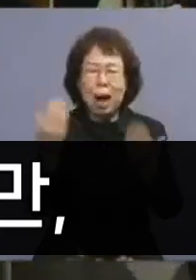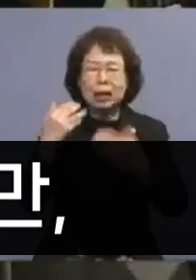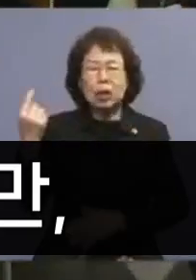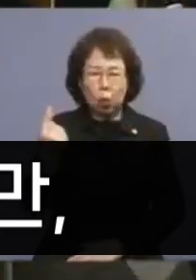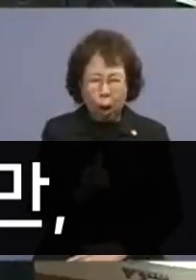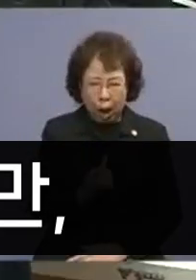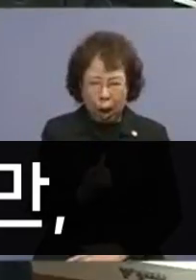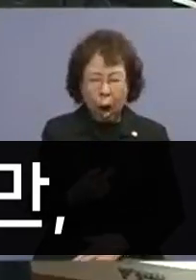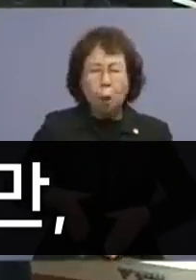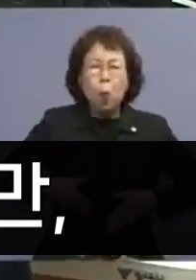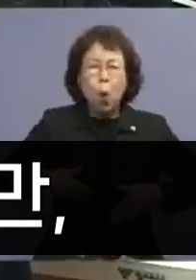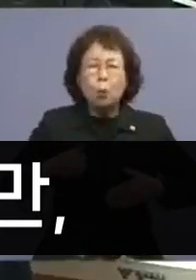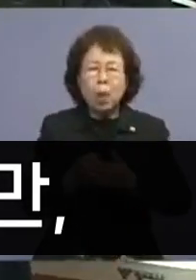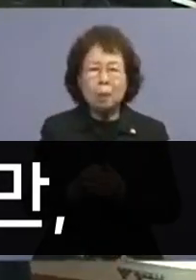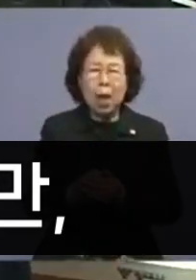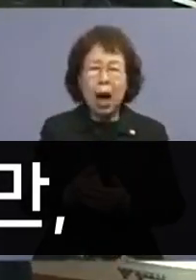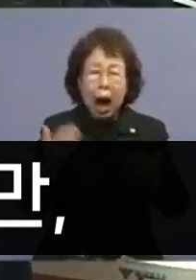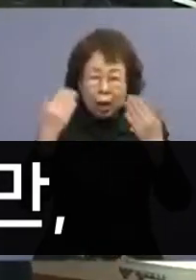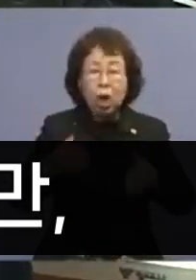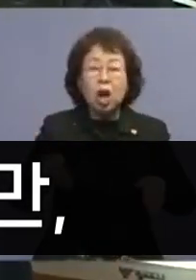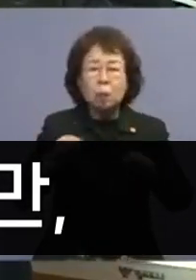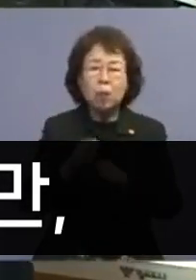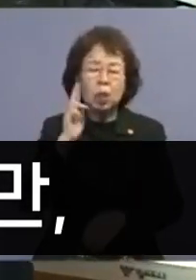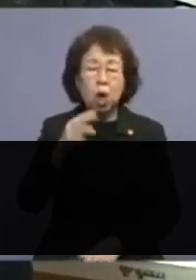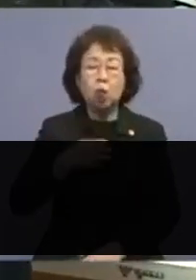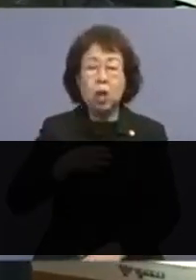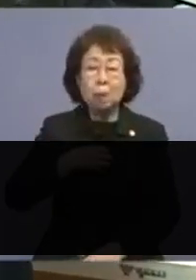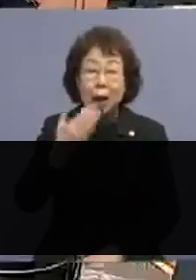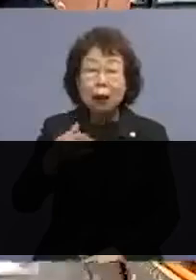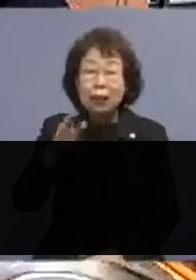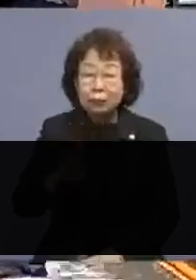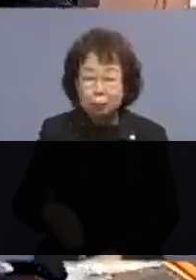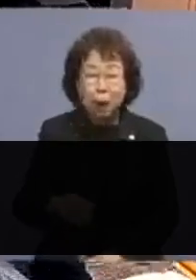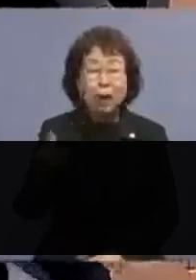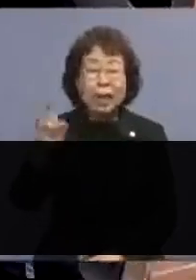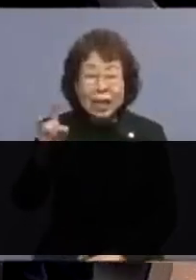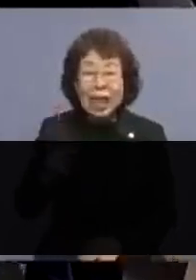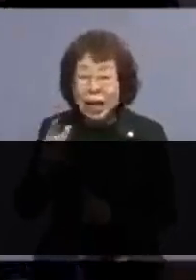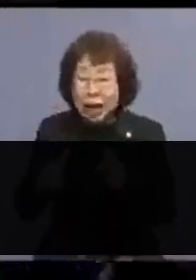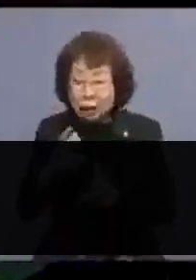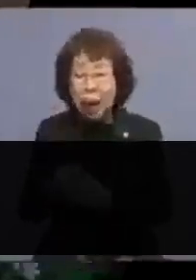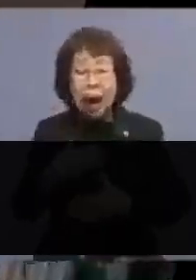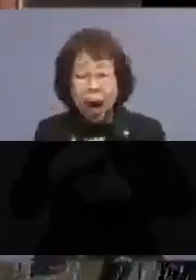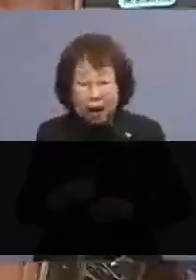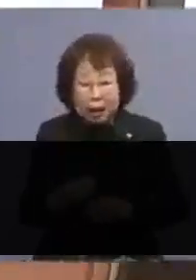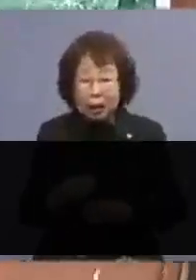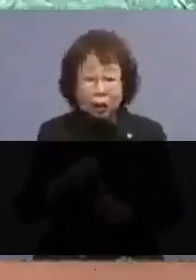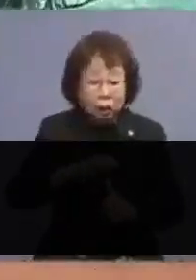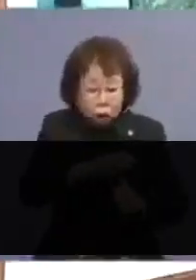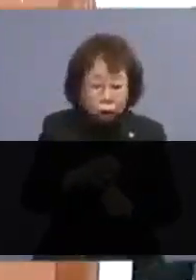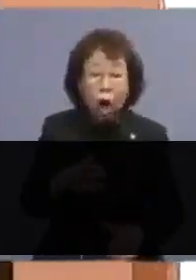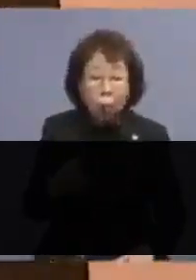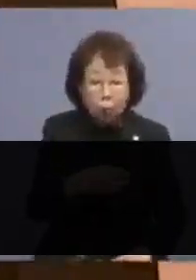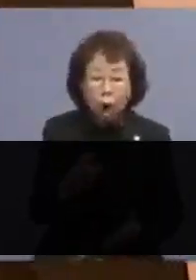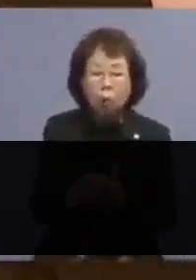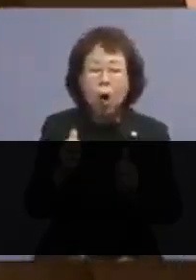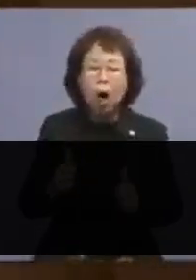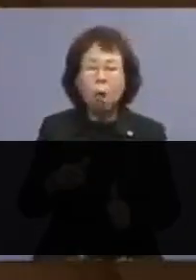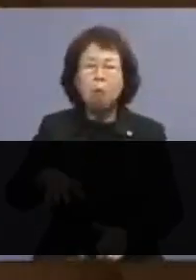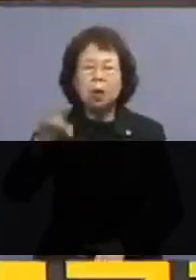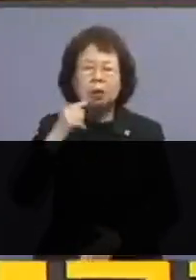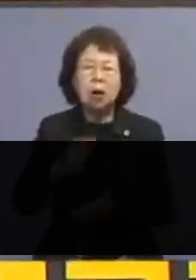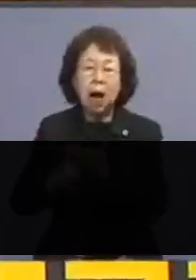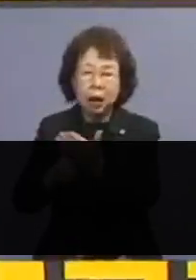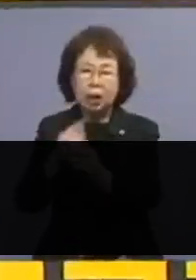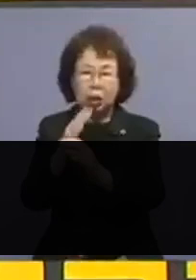해빙기로 학교 건물은 더 위험한 상황이지만 현대산업개발은 안전 조치보다 법적 소송을 앞세웠습니다